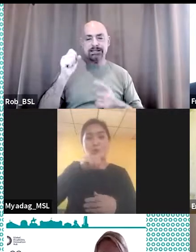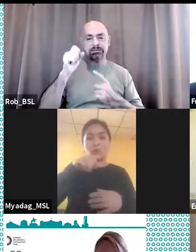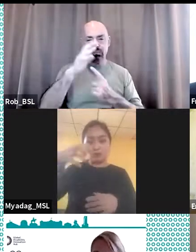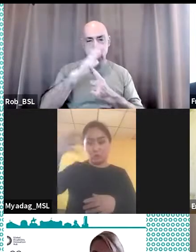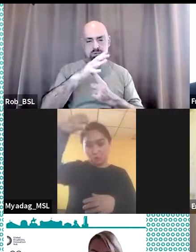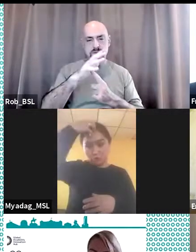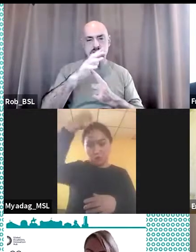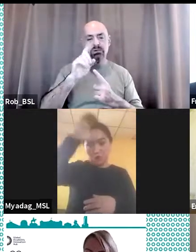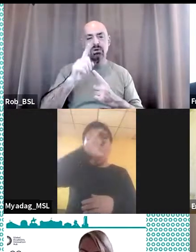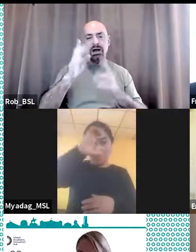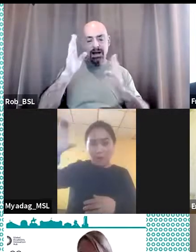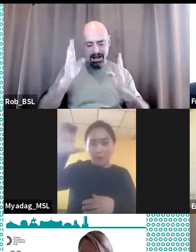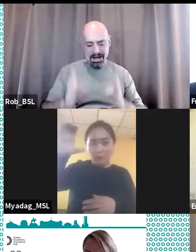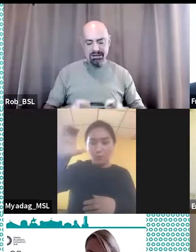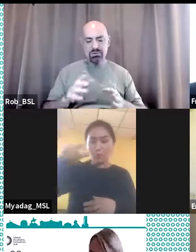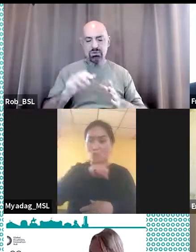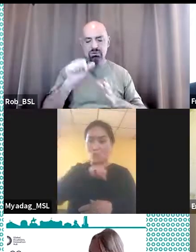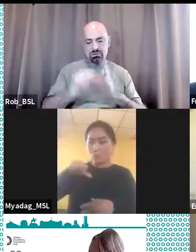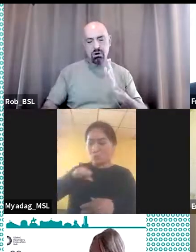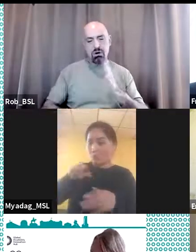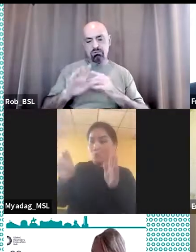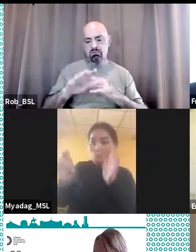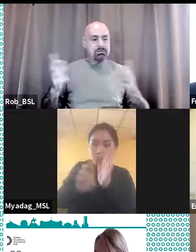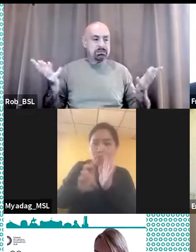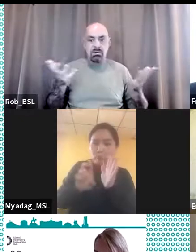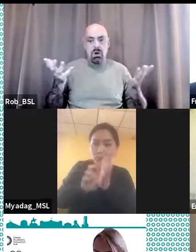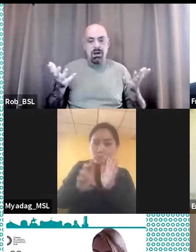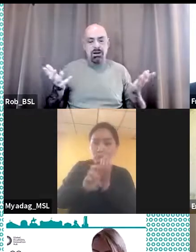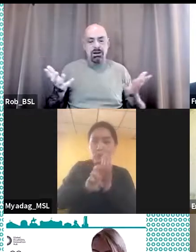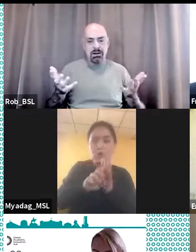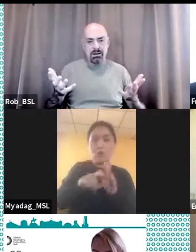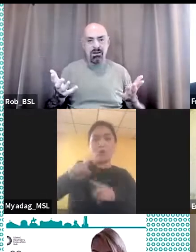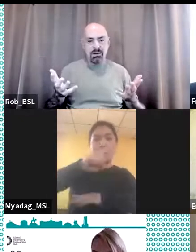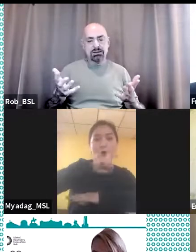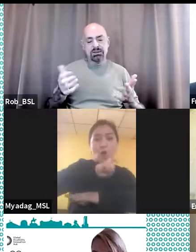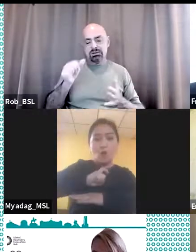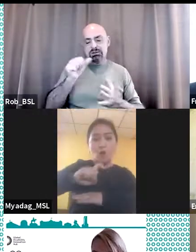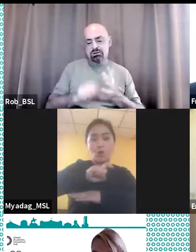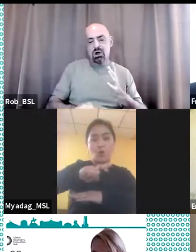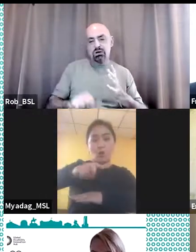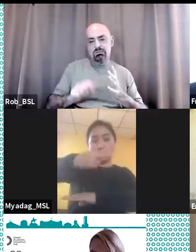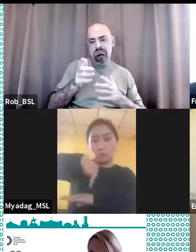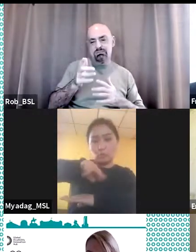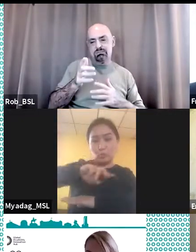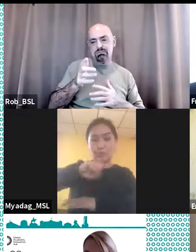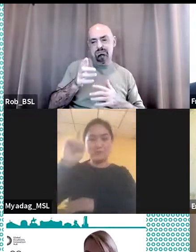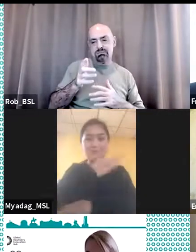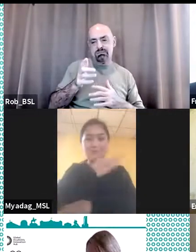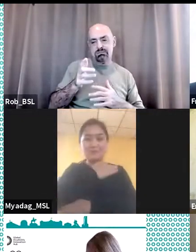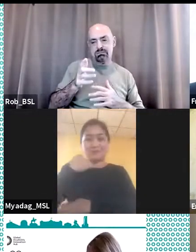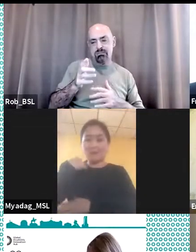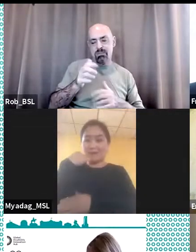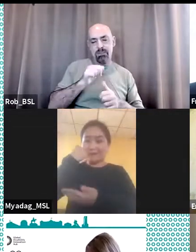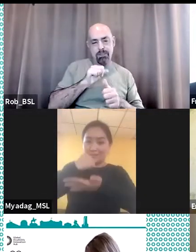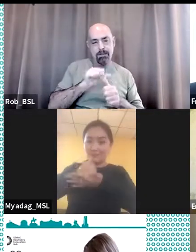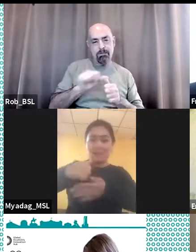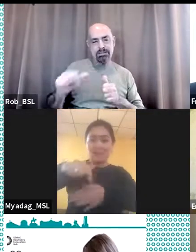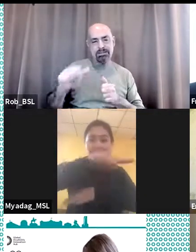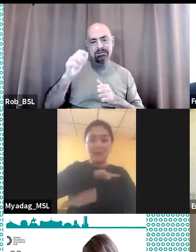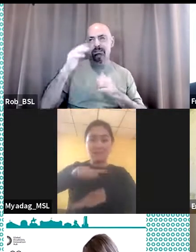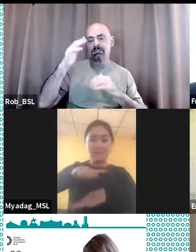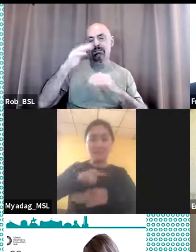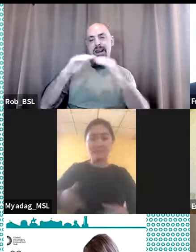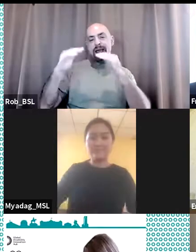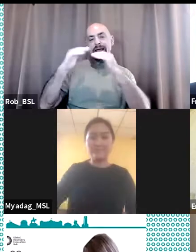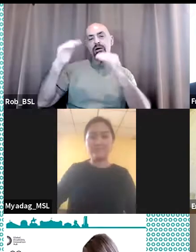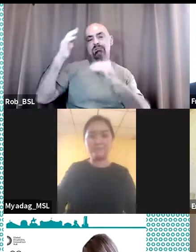ээлжинд боломжоор шатанда хорооныхоо дүүргийнхээ засаг даргын тамгын газрын байруудаас зам